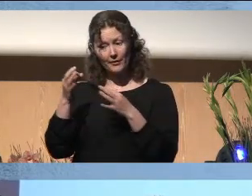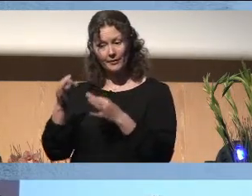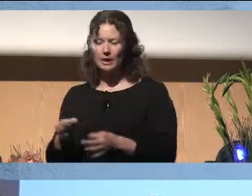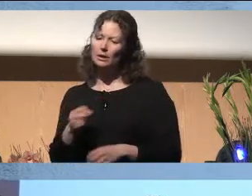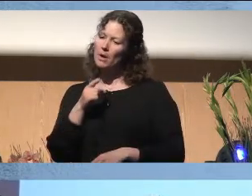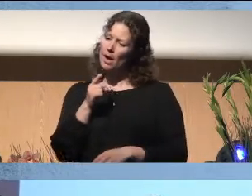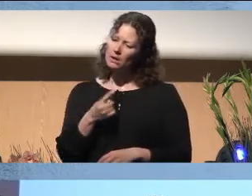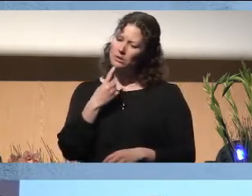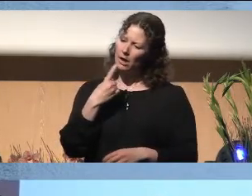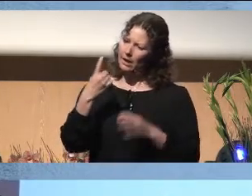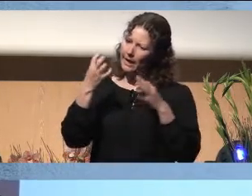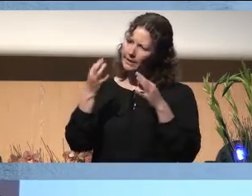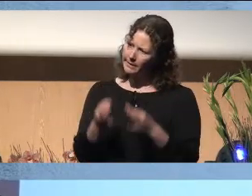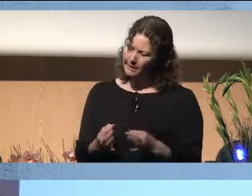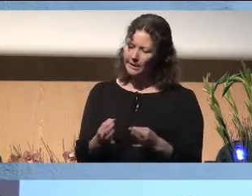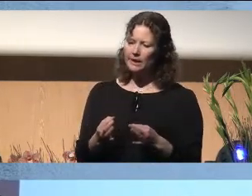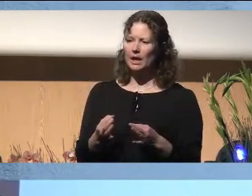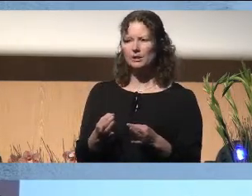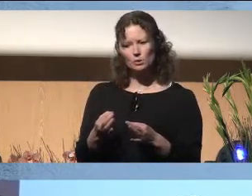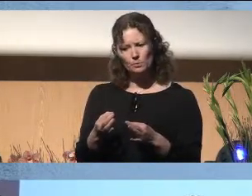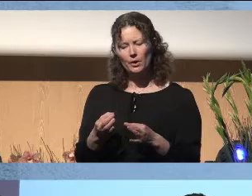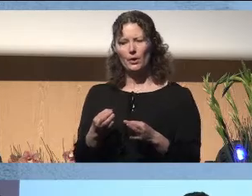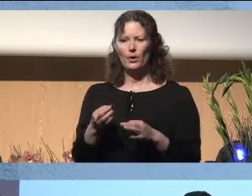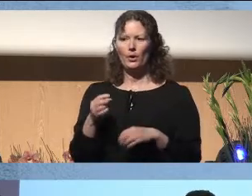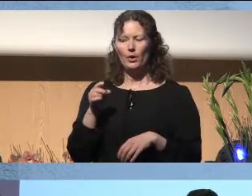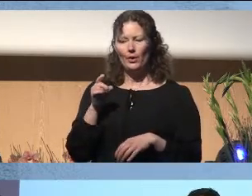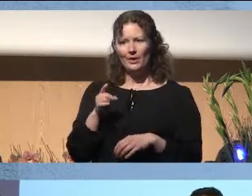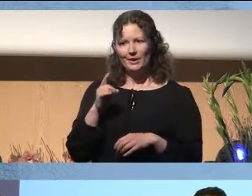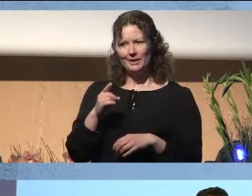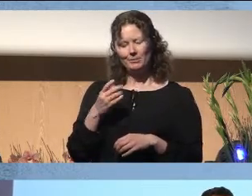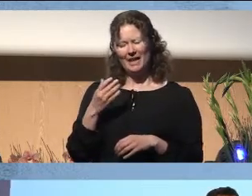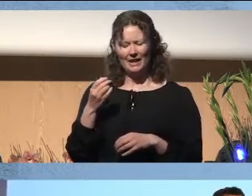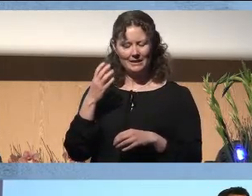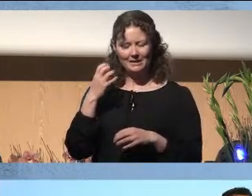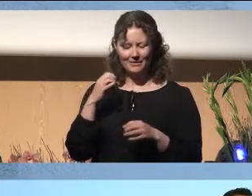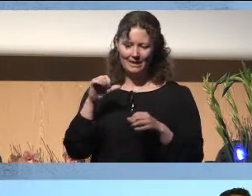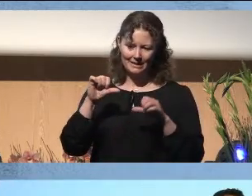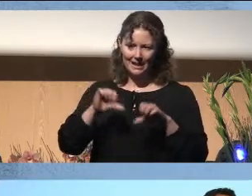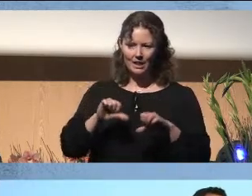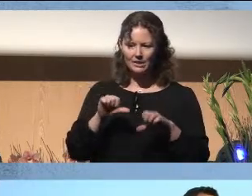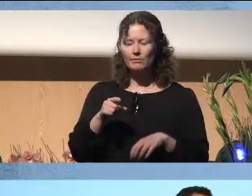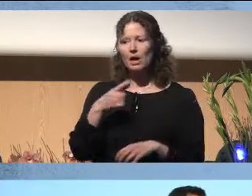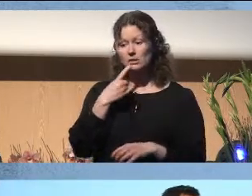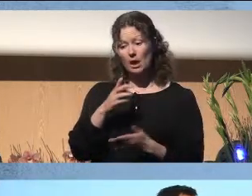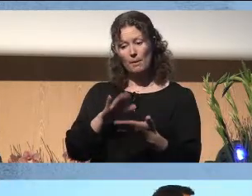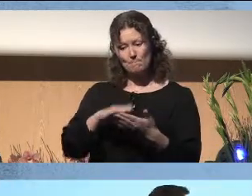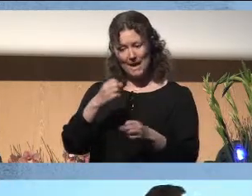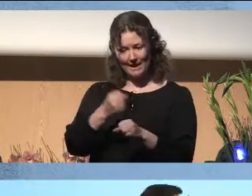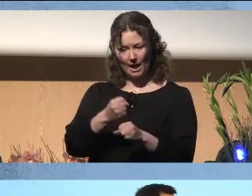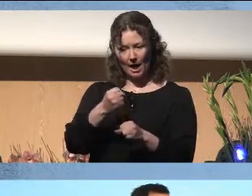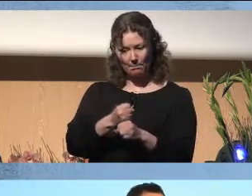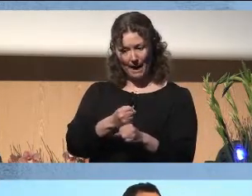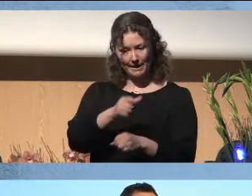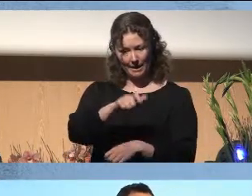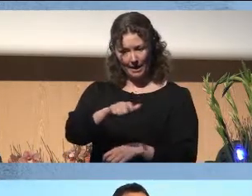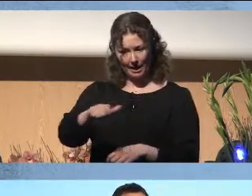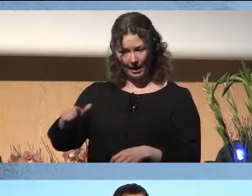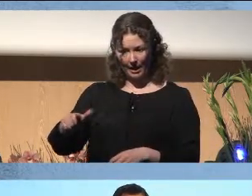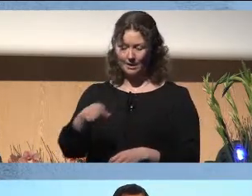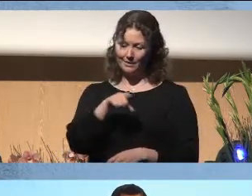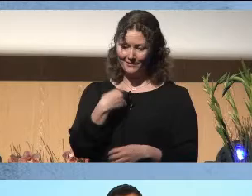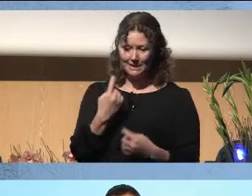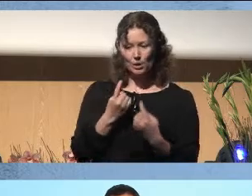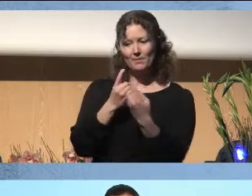en sak som tyvärr har fått hans namn och som är väldigt negativ. Han sa att medarbetarna, här är vi som